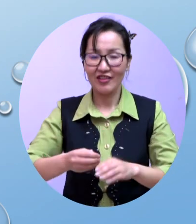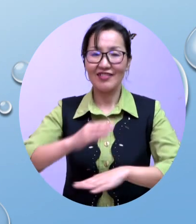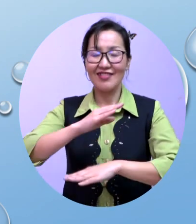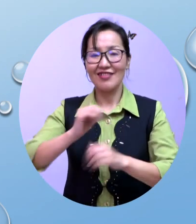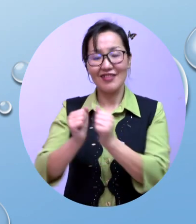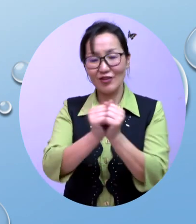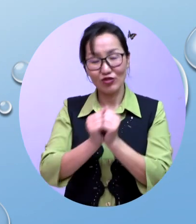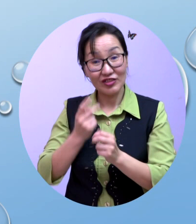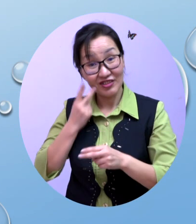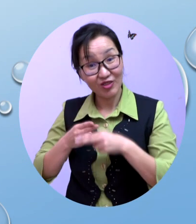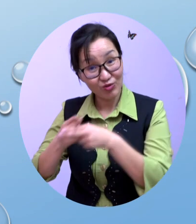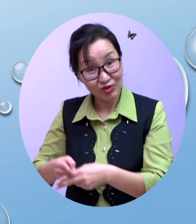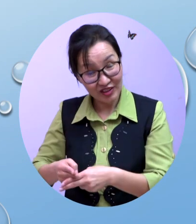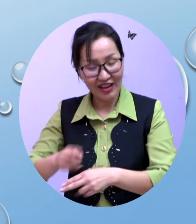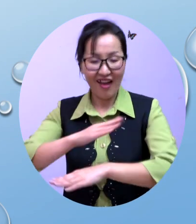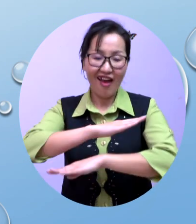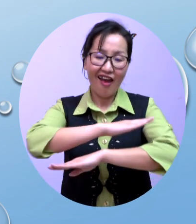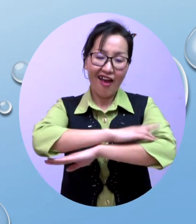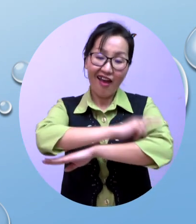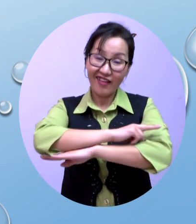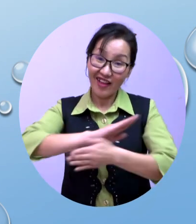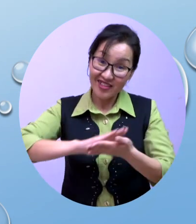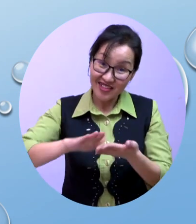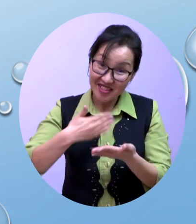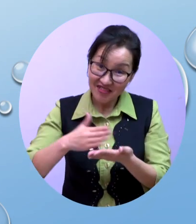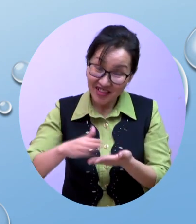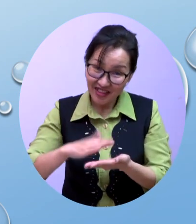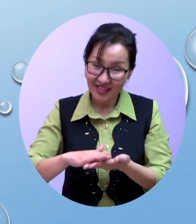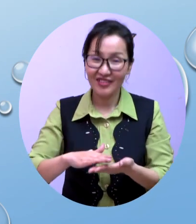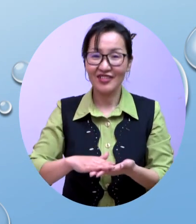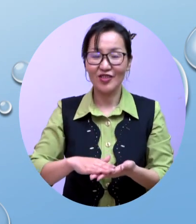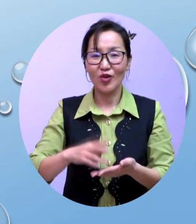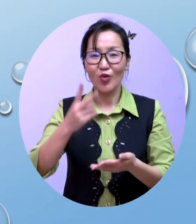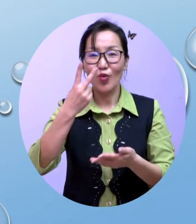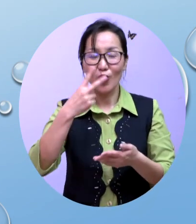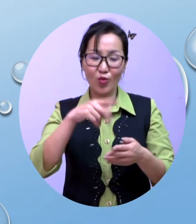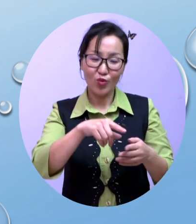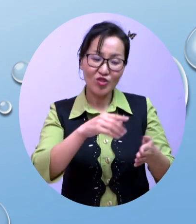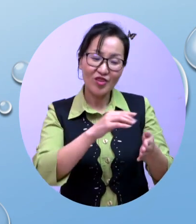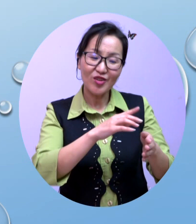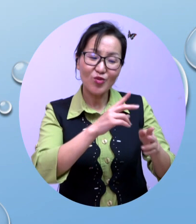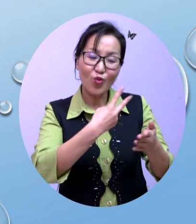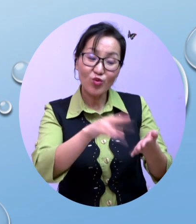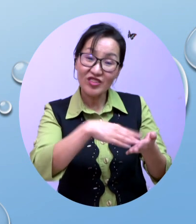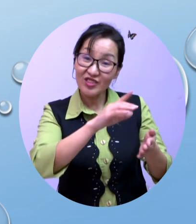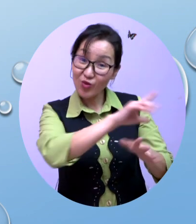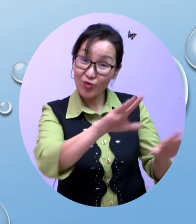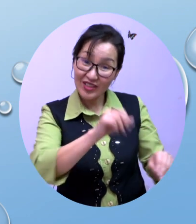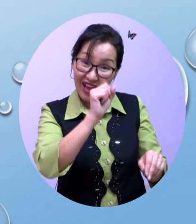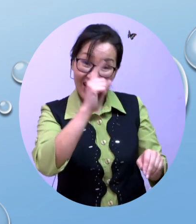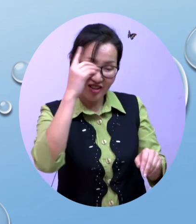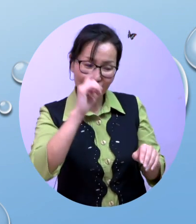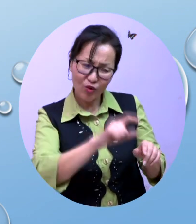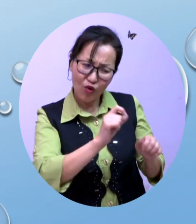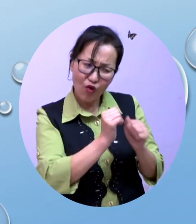найз нөхдөдөө тусалдаг, ангиа цэвэрлэдэг, үйлчлэгч ихч ах нарынхаа хөдөлмөрийг үнэлдэг,